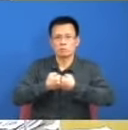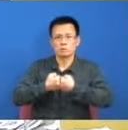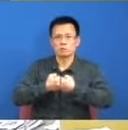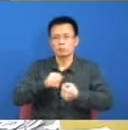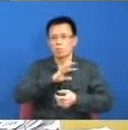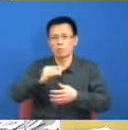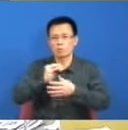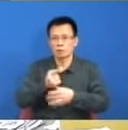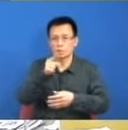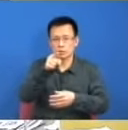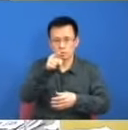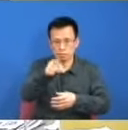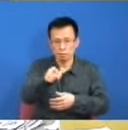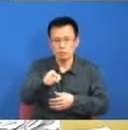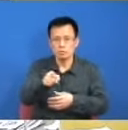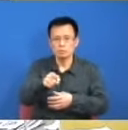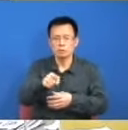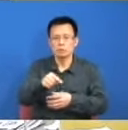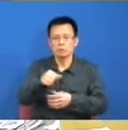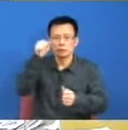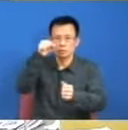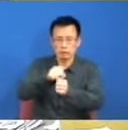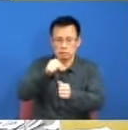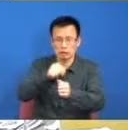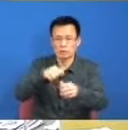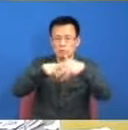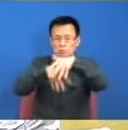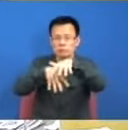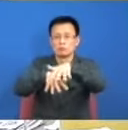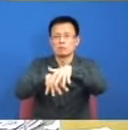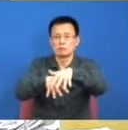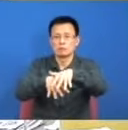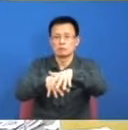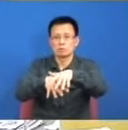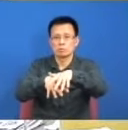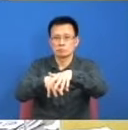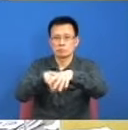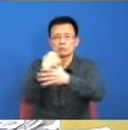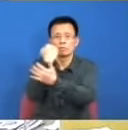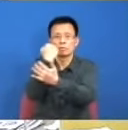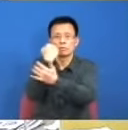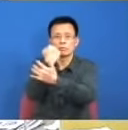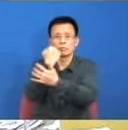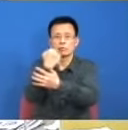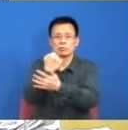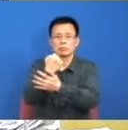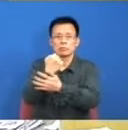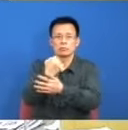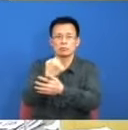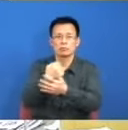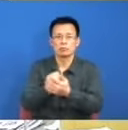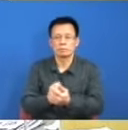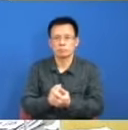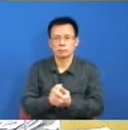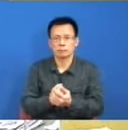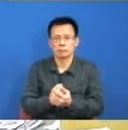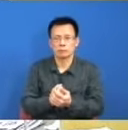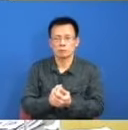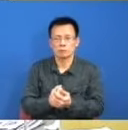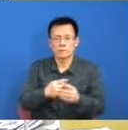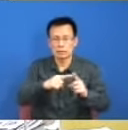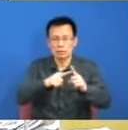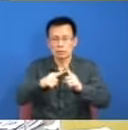你咁樣去鎮壓或者示威者點樣去即係抗爭同埋抗議咧，而係跌咗焦點。 嗯， 啲人